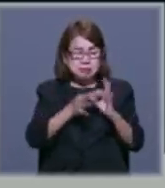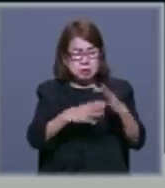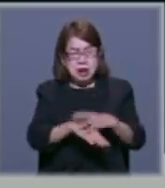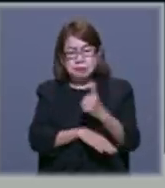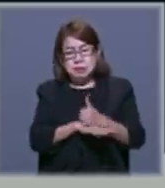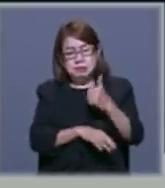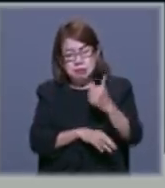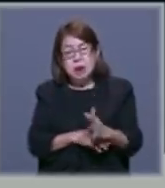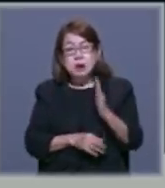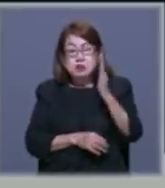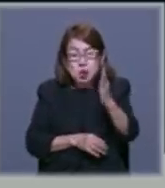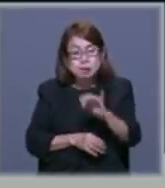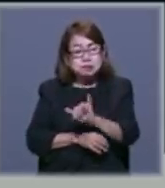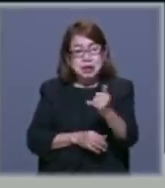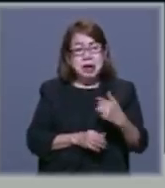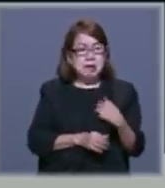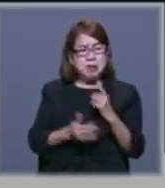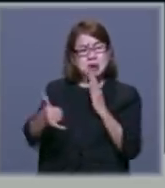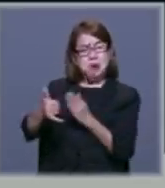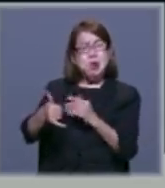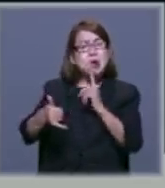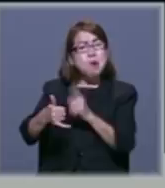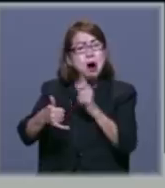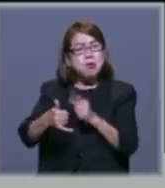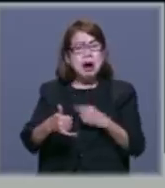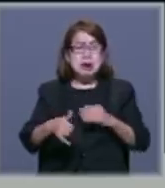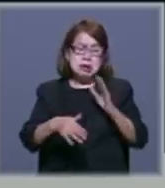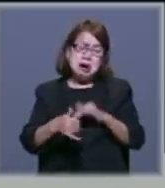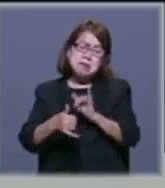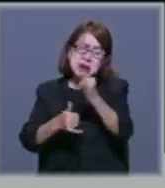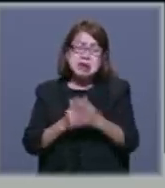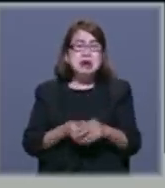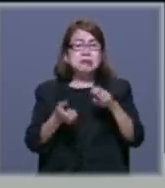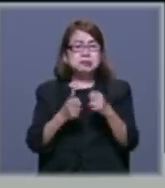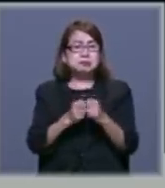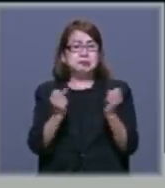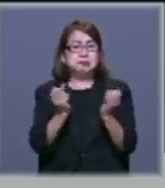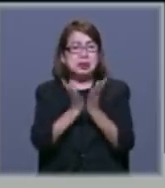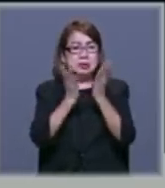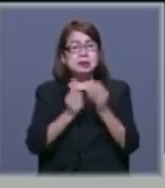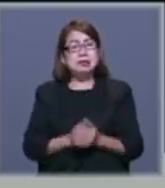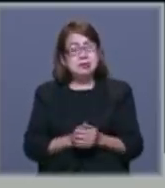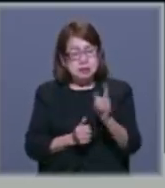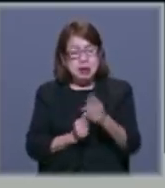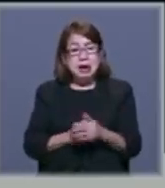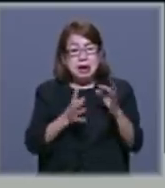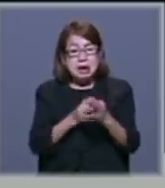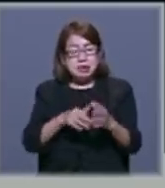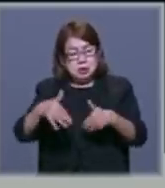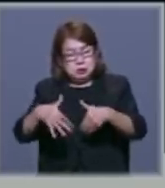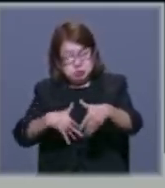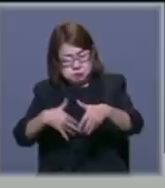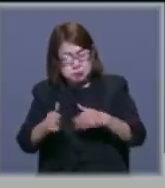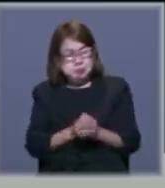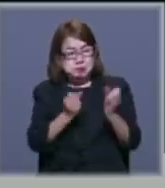าซึ่งการโจมตีติเตียนและกระทบต่อความสงบเรียบร้อยสมัครสมานเป็นอันหนึ่งอันเดียวกันในระหว่างสถาบันพระมหากษัตริย์กับราษ